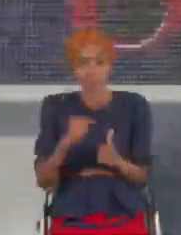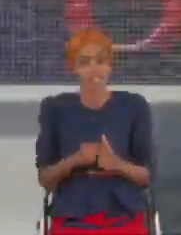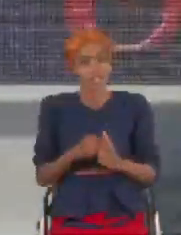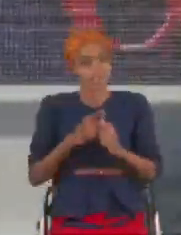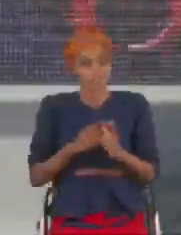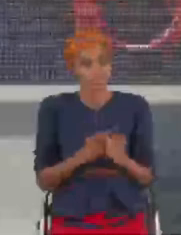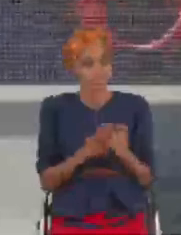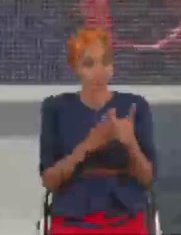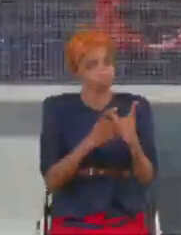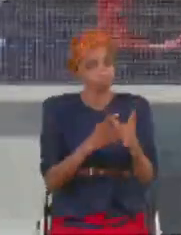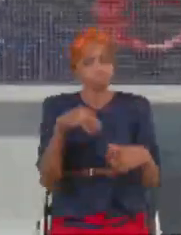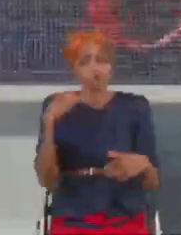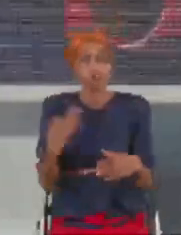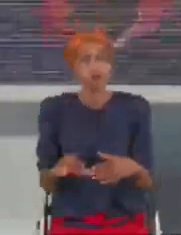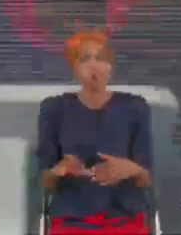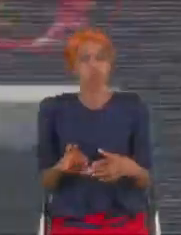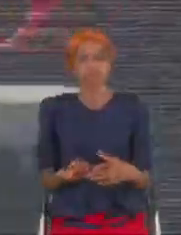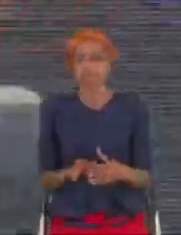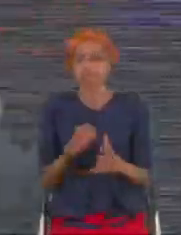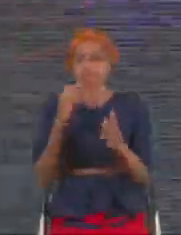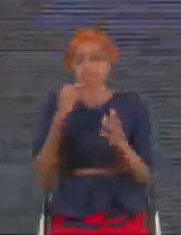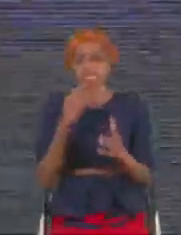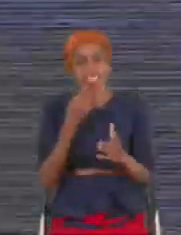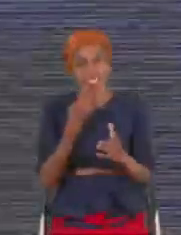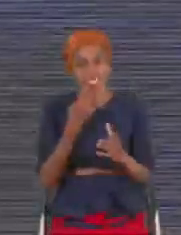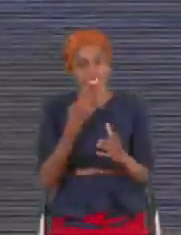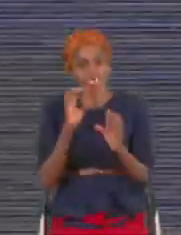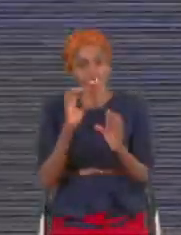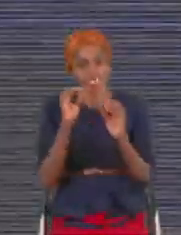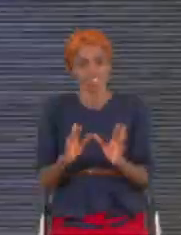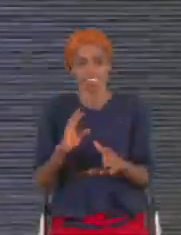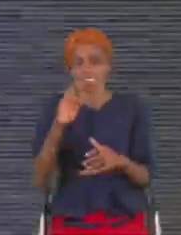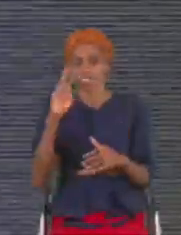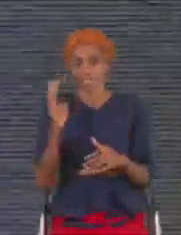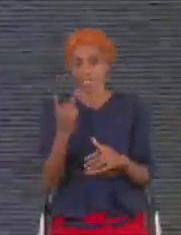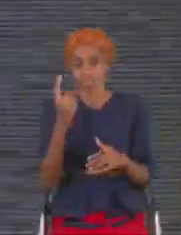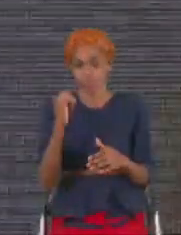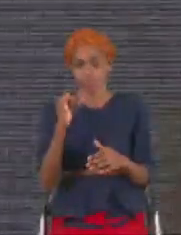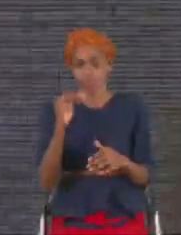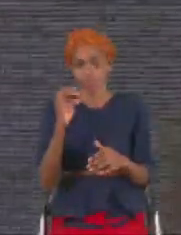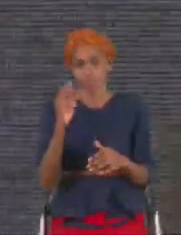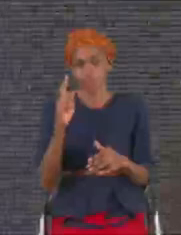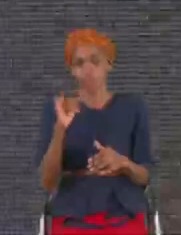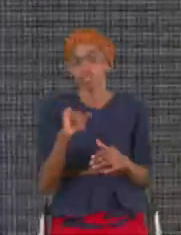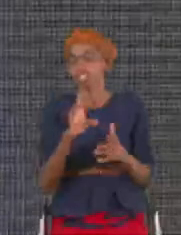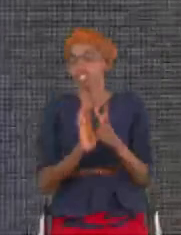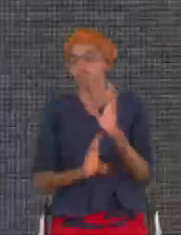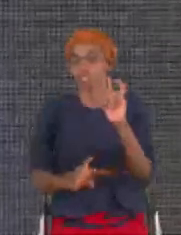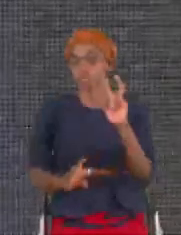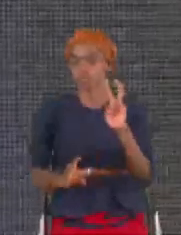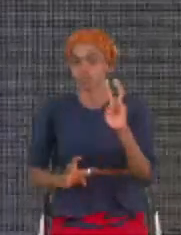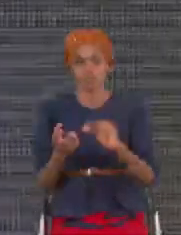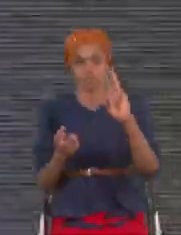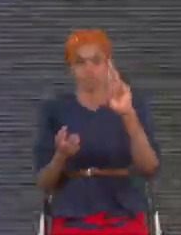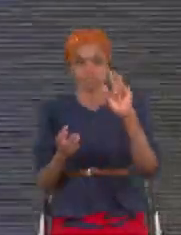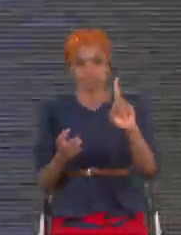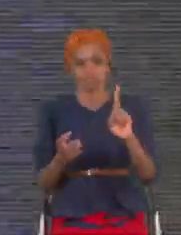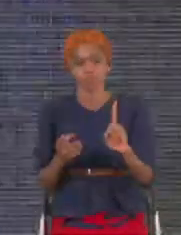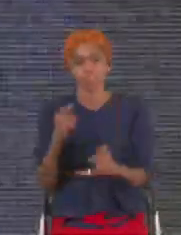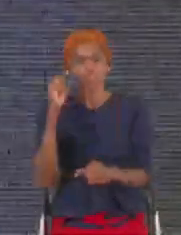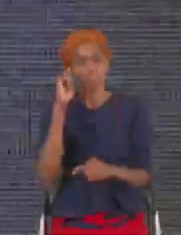enseignants diligent deuxième timothée chapitre 2 verset un toit donc mon